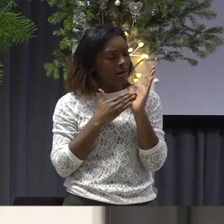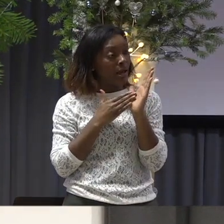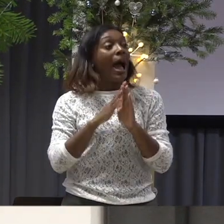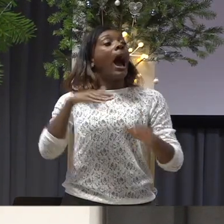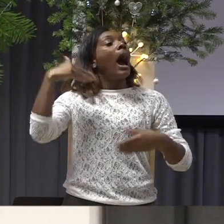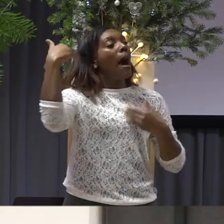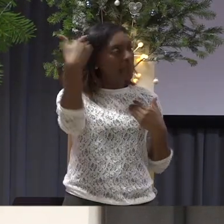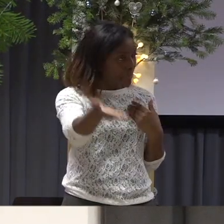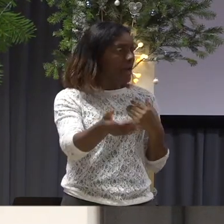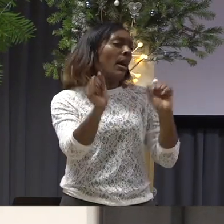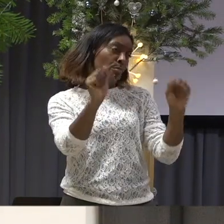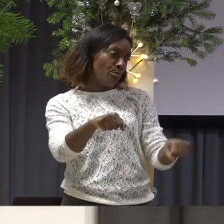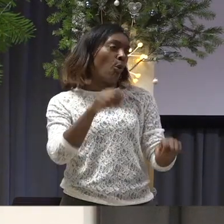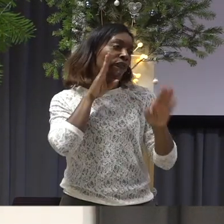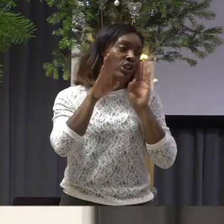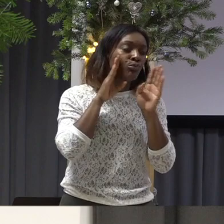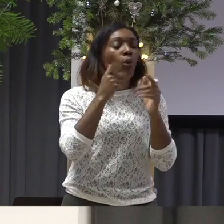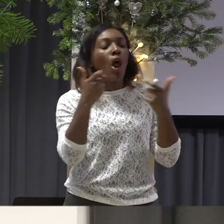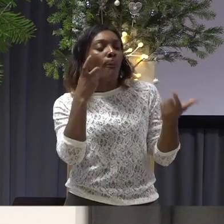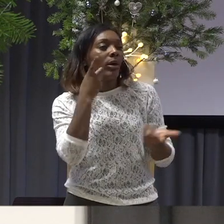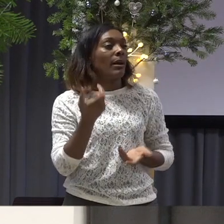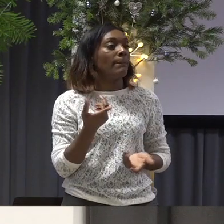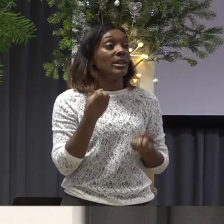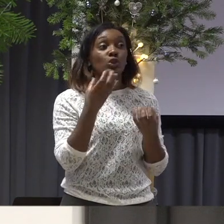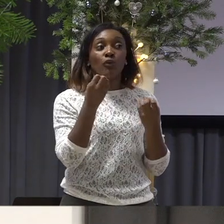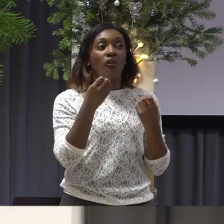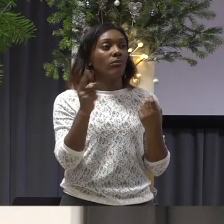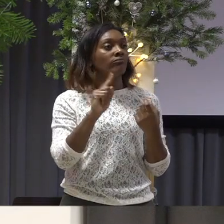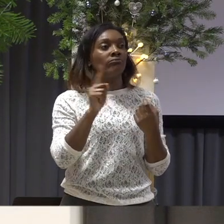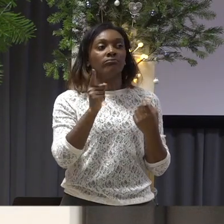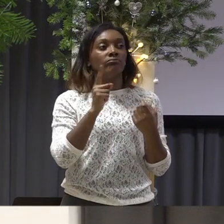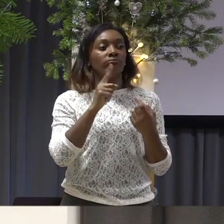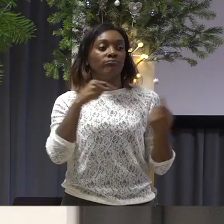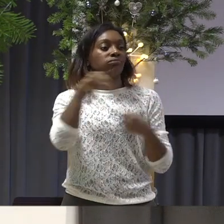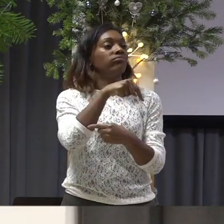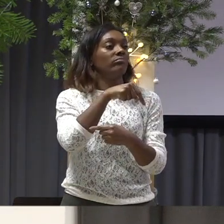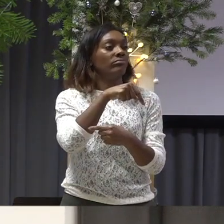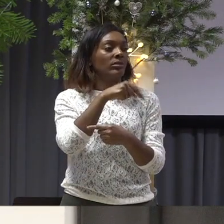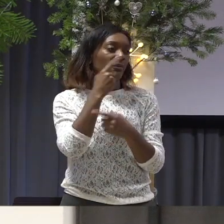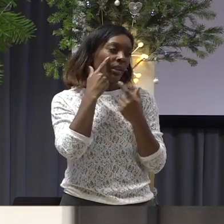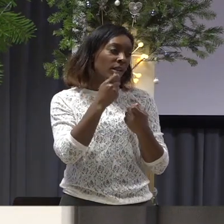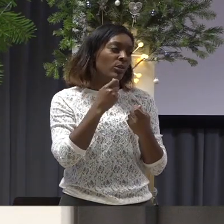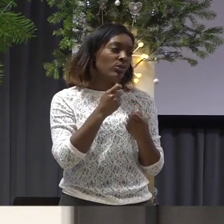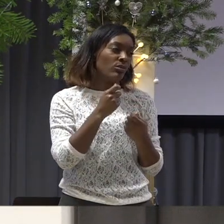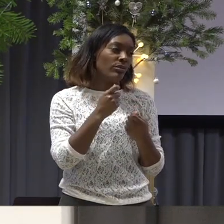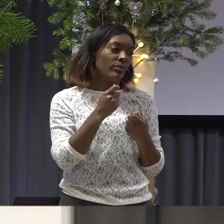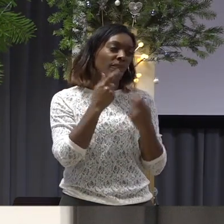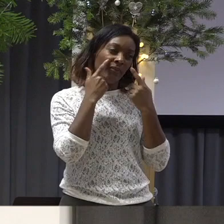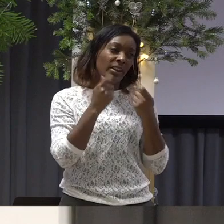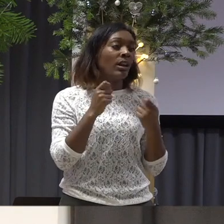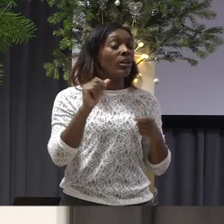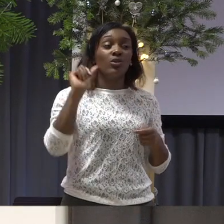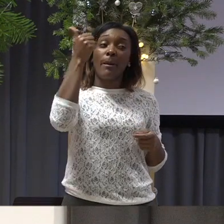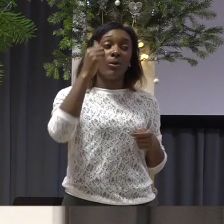cœur de l'homme s'aperçoit souvent trop tard. Et il faut faire attention. D'abord